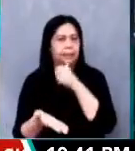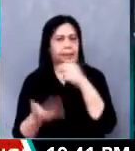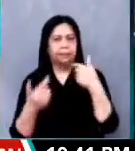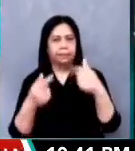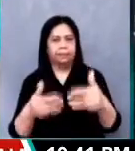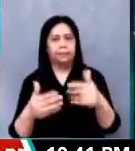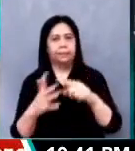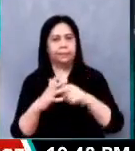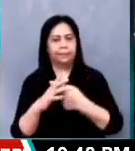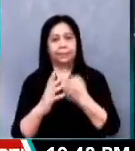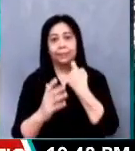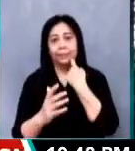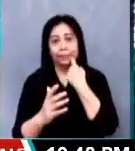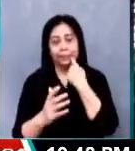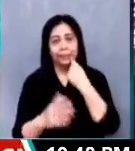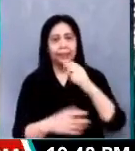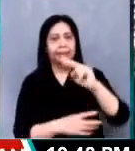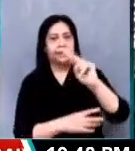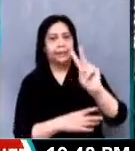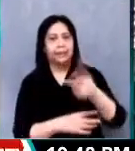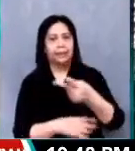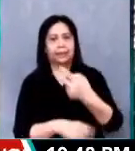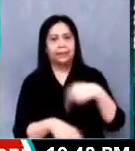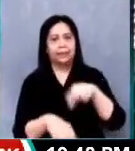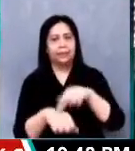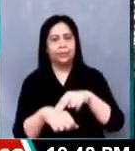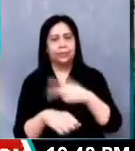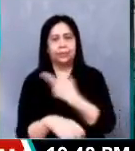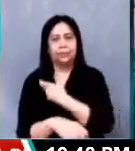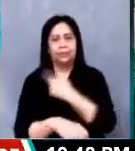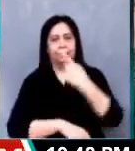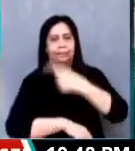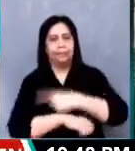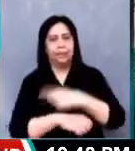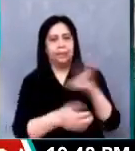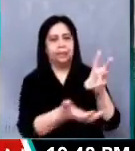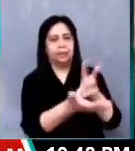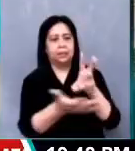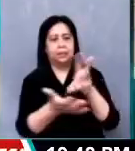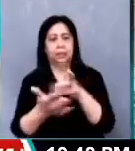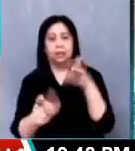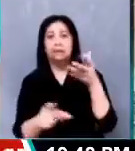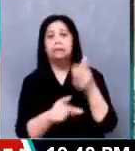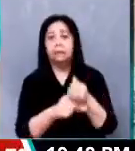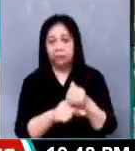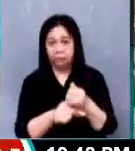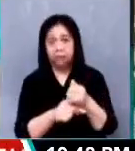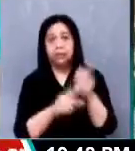ng second round ng National Vaccination Days sa mga rehiyong apektado ng pananalasa ng bagyong Odette.